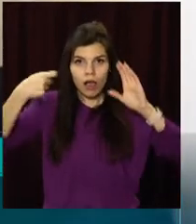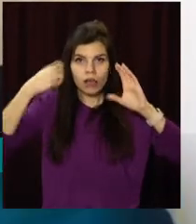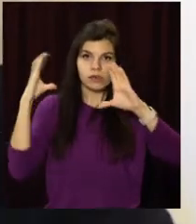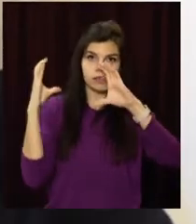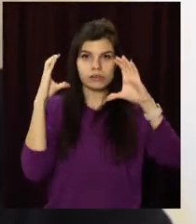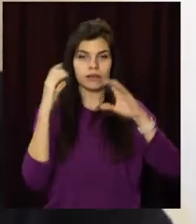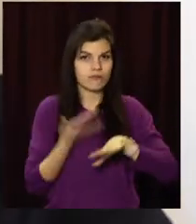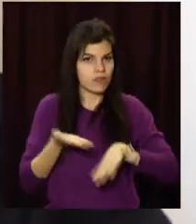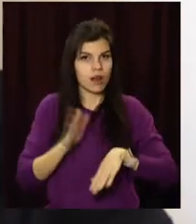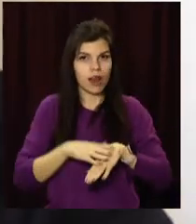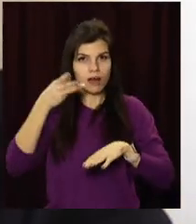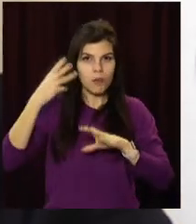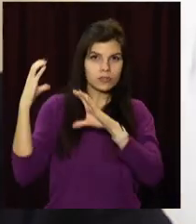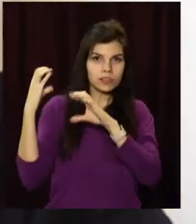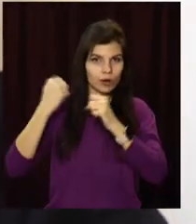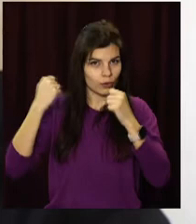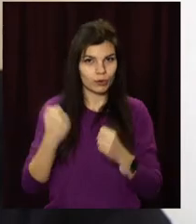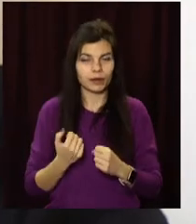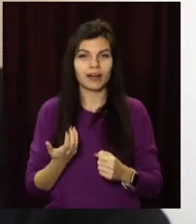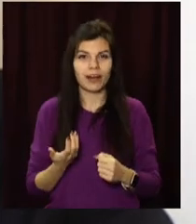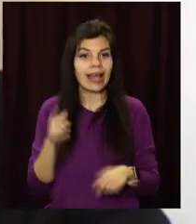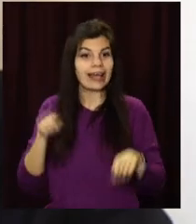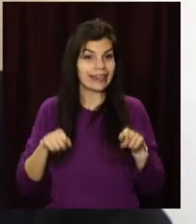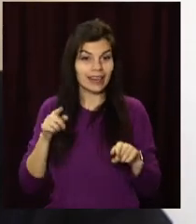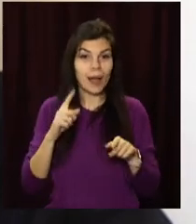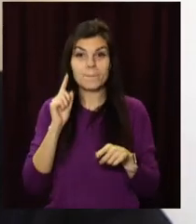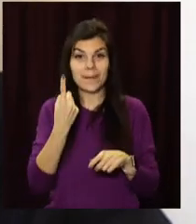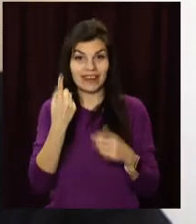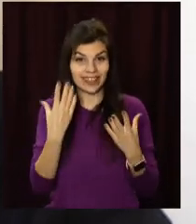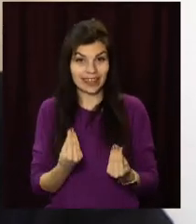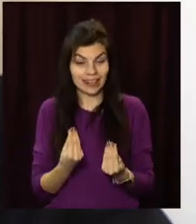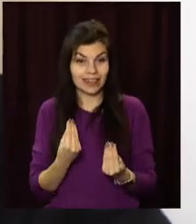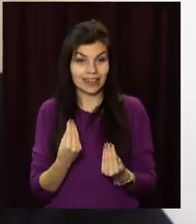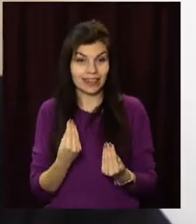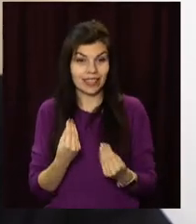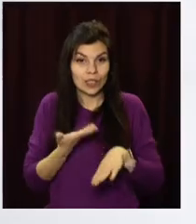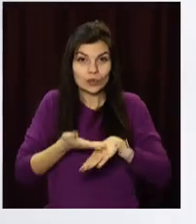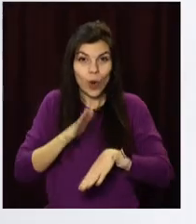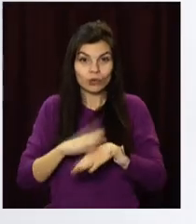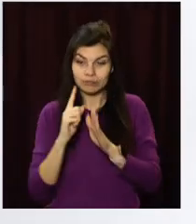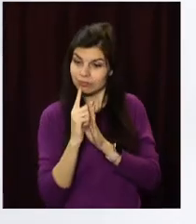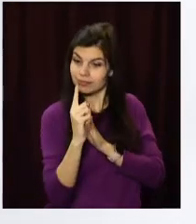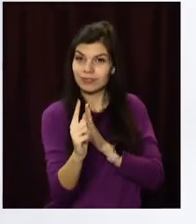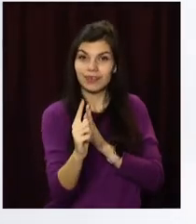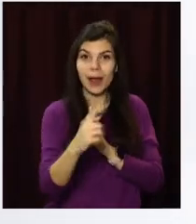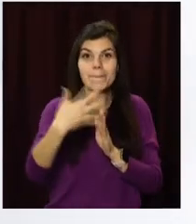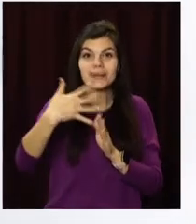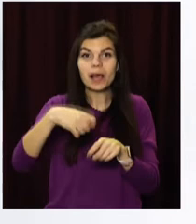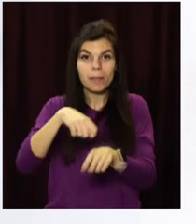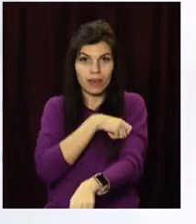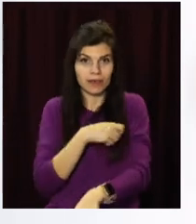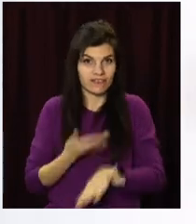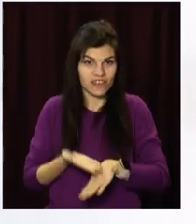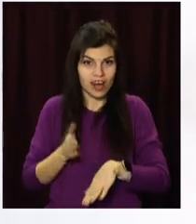і подавно. Тому що іноді в перші дні складно пройти 50 метрів. Головну роль у трилері